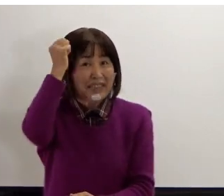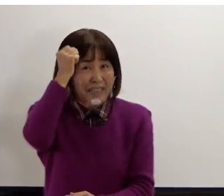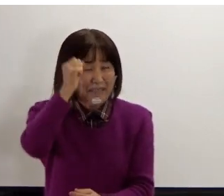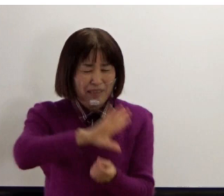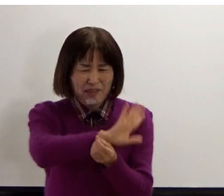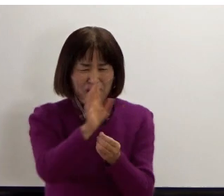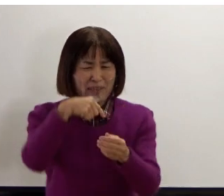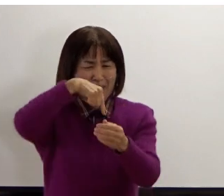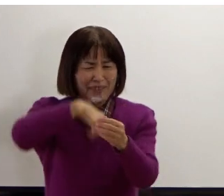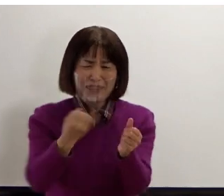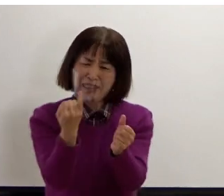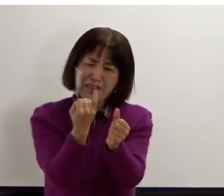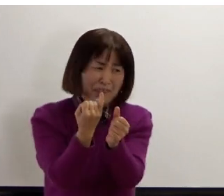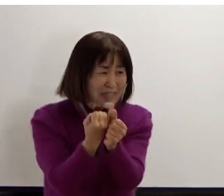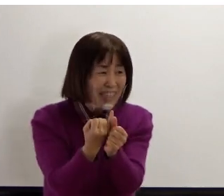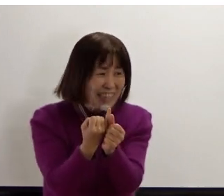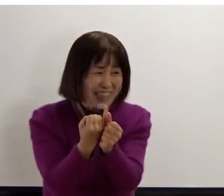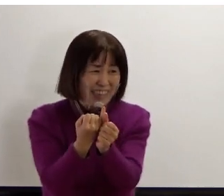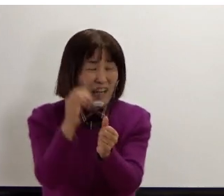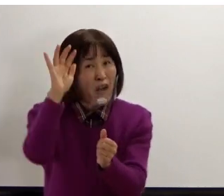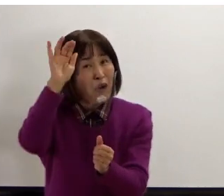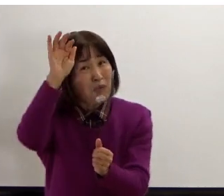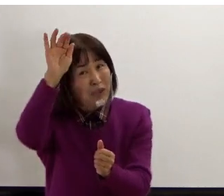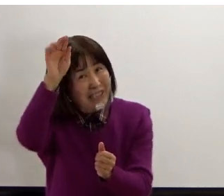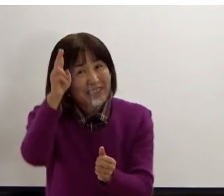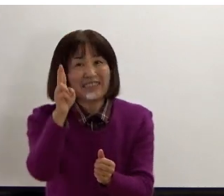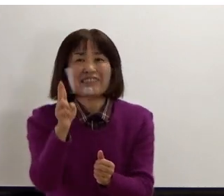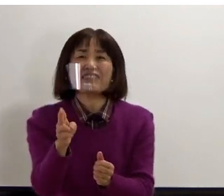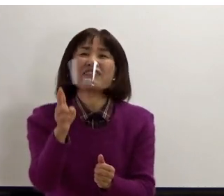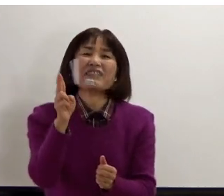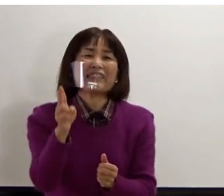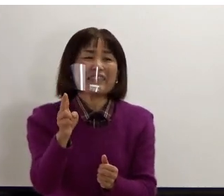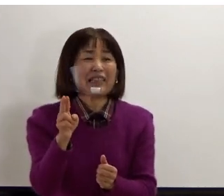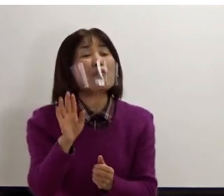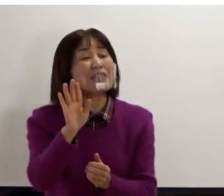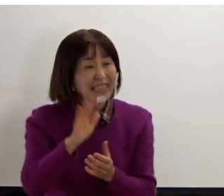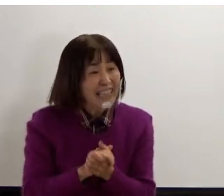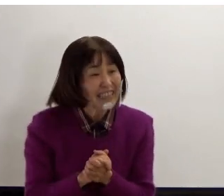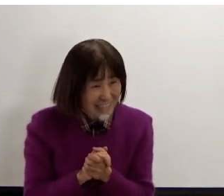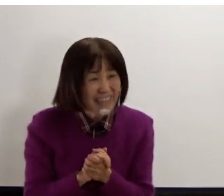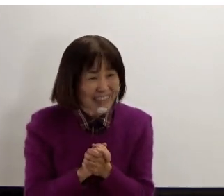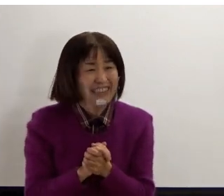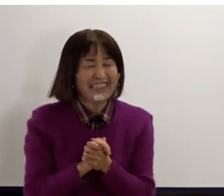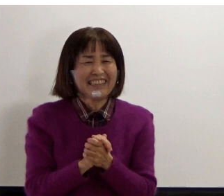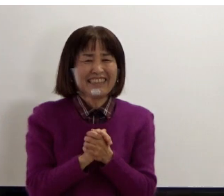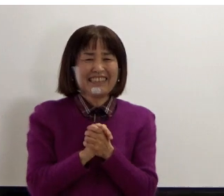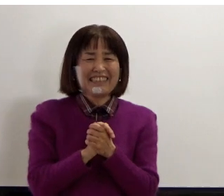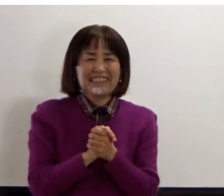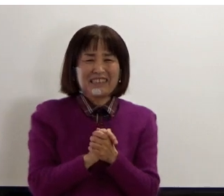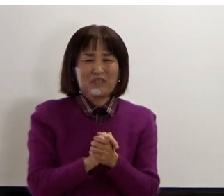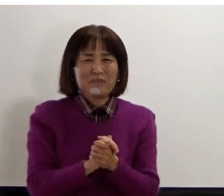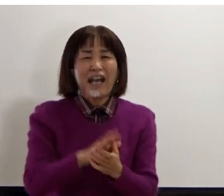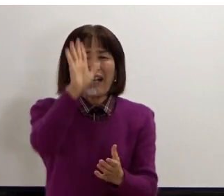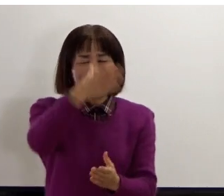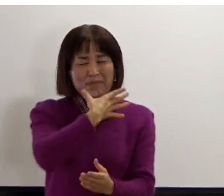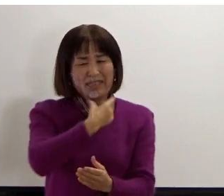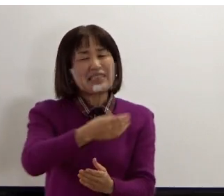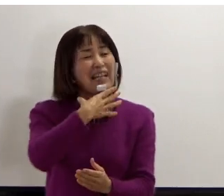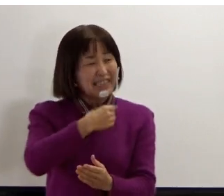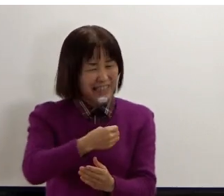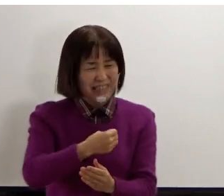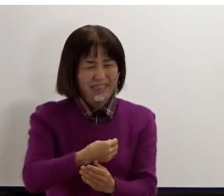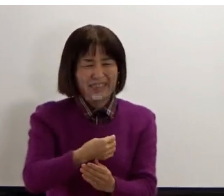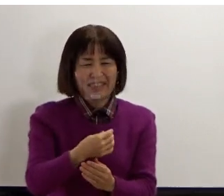本当一条の光のようなことでありますけれども、お二人のね、これからの幸せをさらに祈っていきたいとは思っております